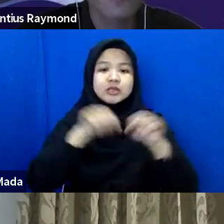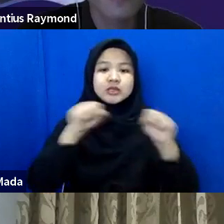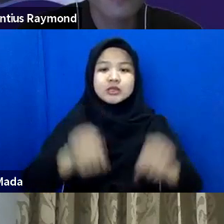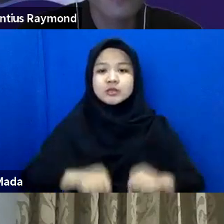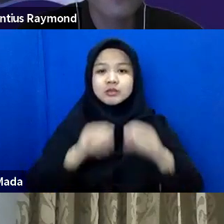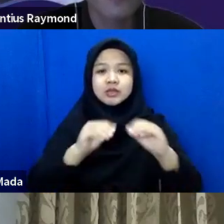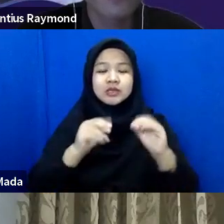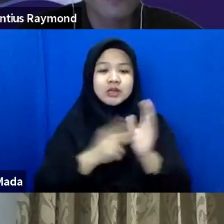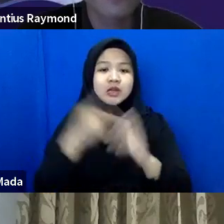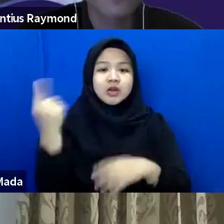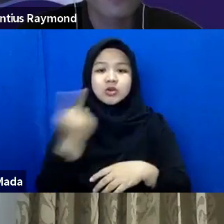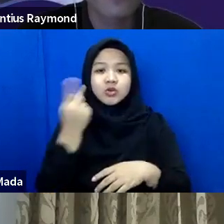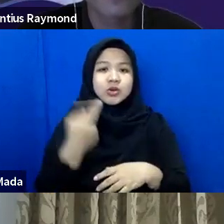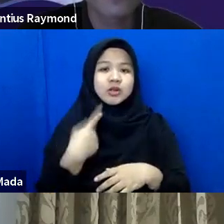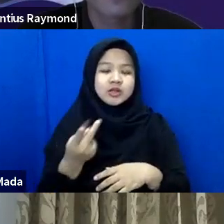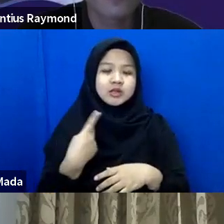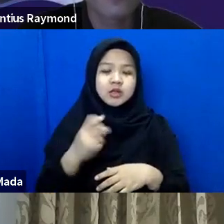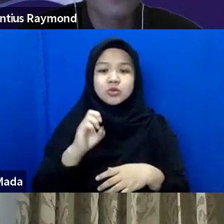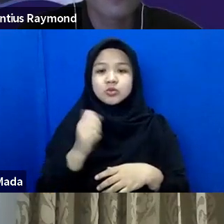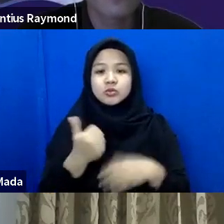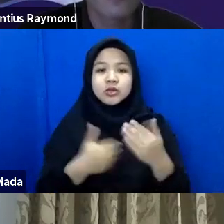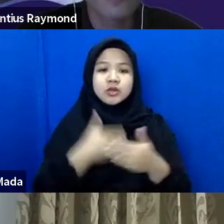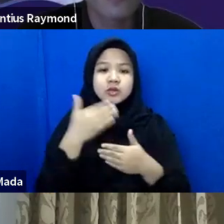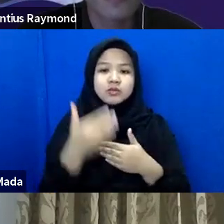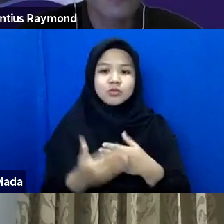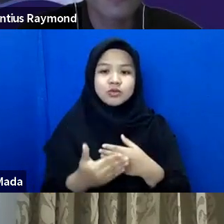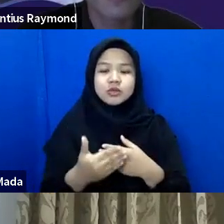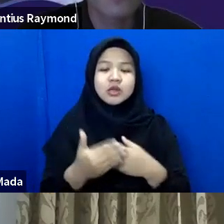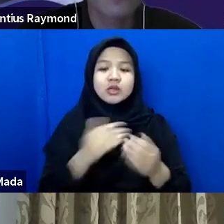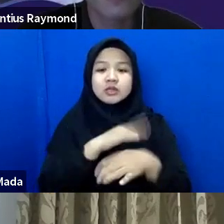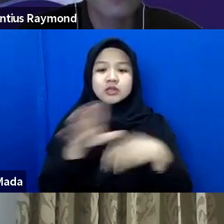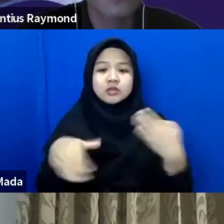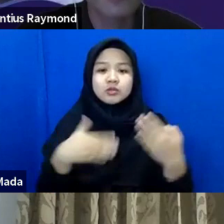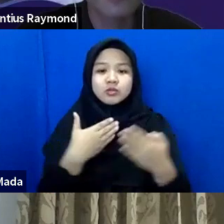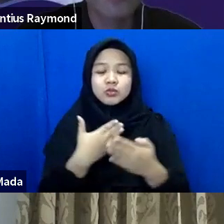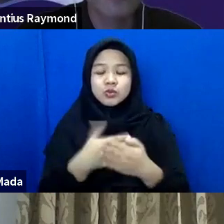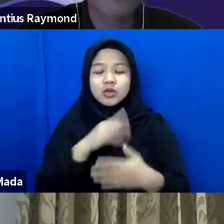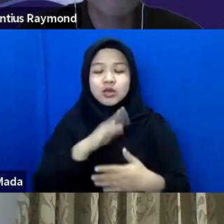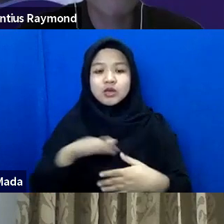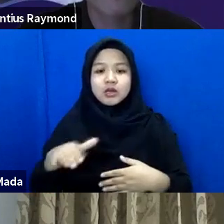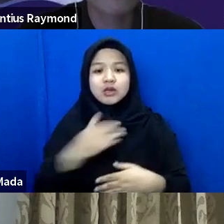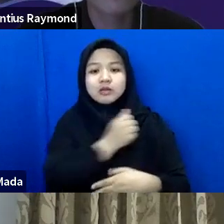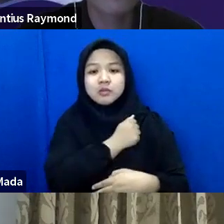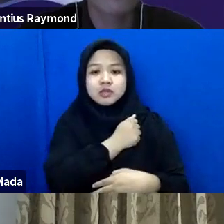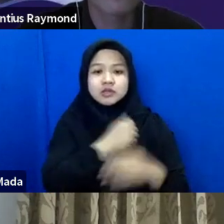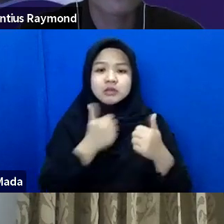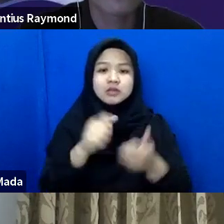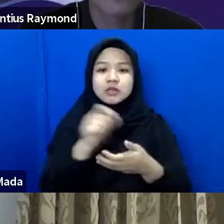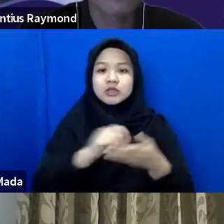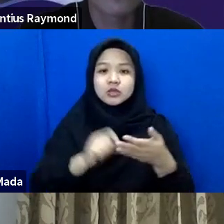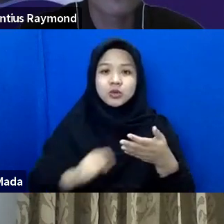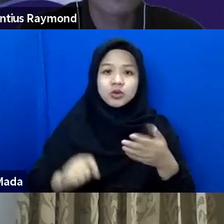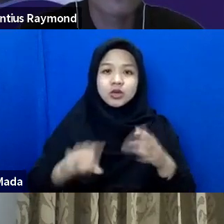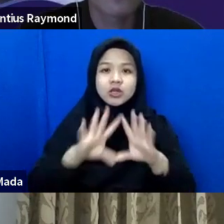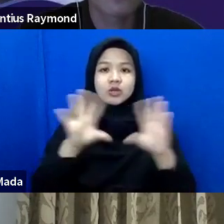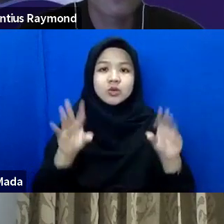nasional kita agar kemudian semua anak bangsa bisa bersekolah secara